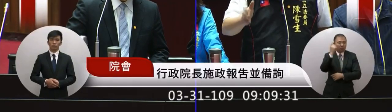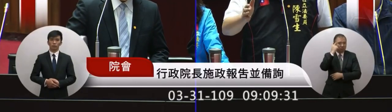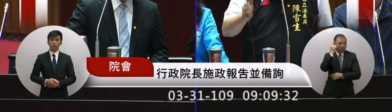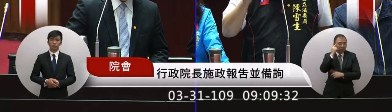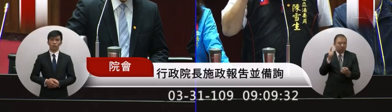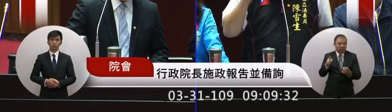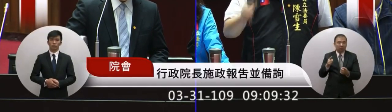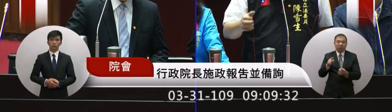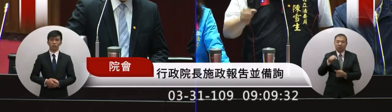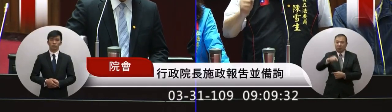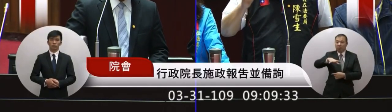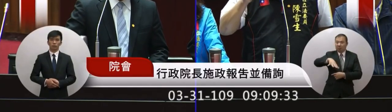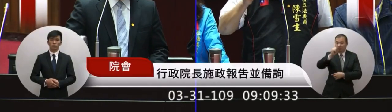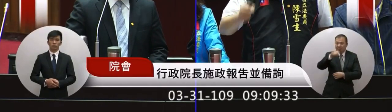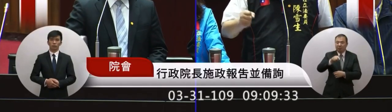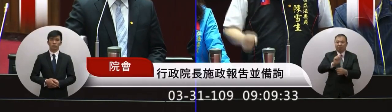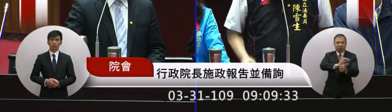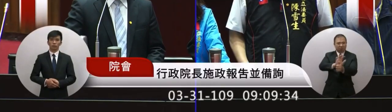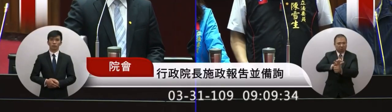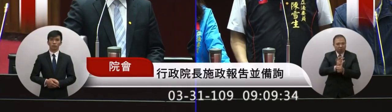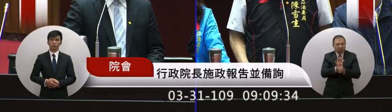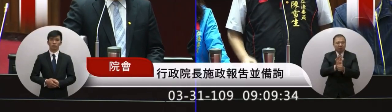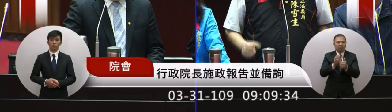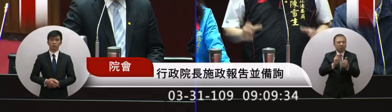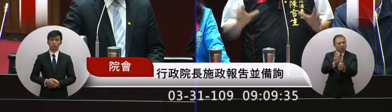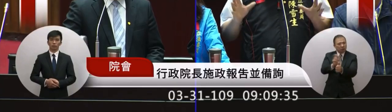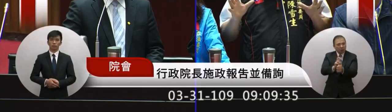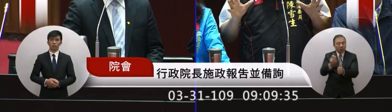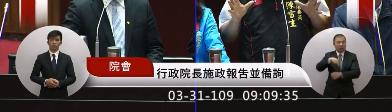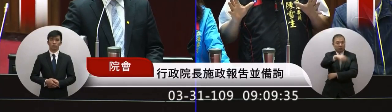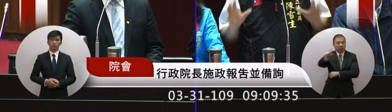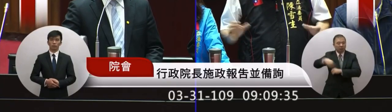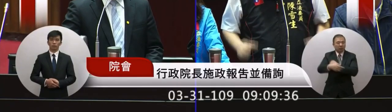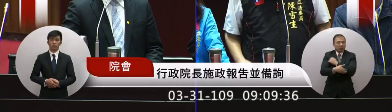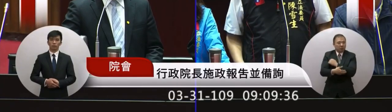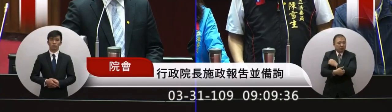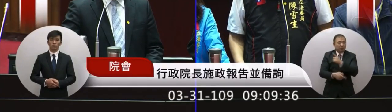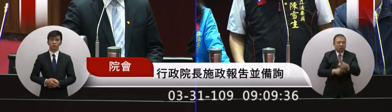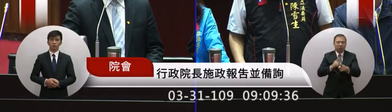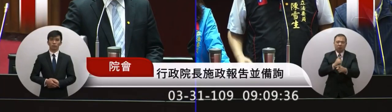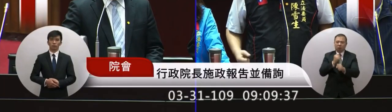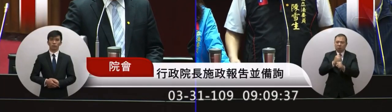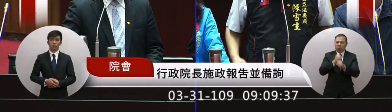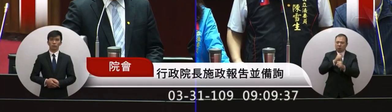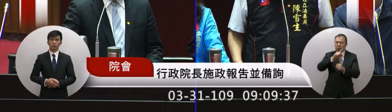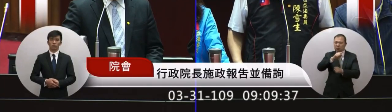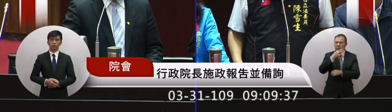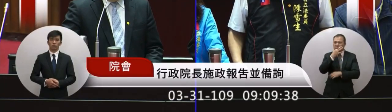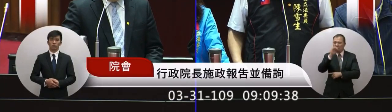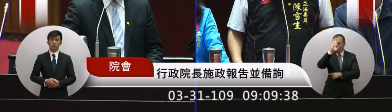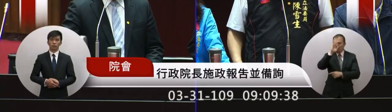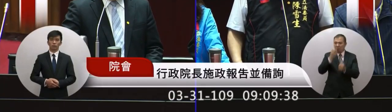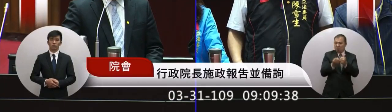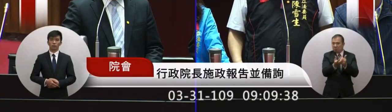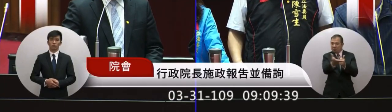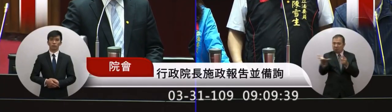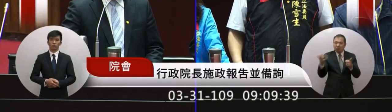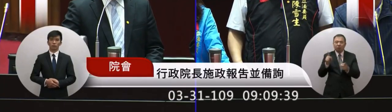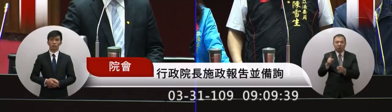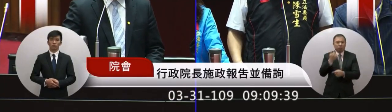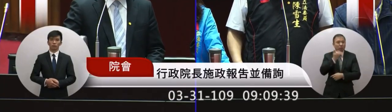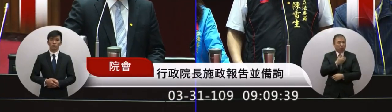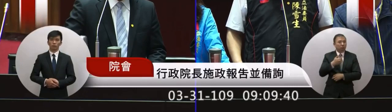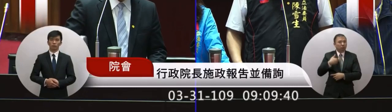一线防疫工作人员他们具这样的危险的一个工作性质，都有可能确诊了，护理人员等等